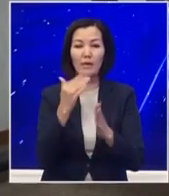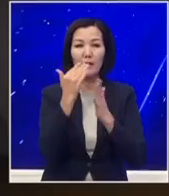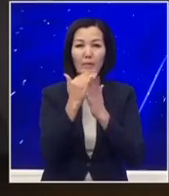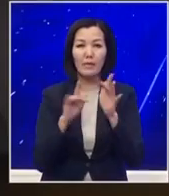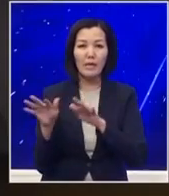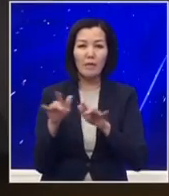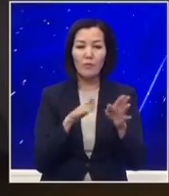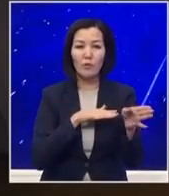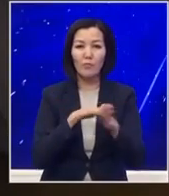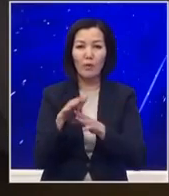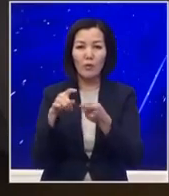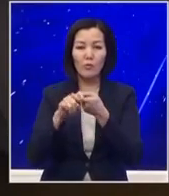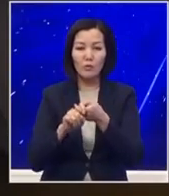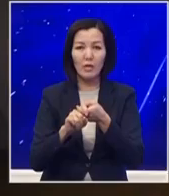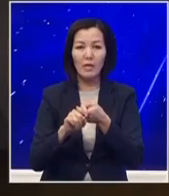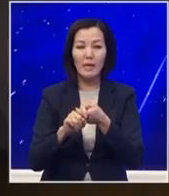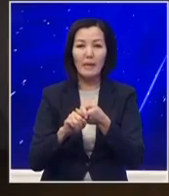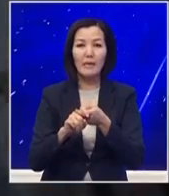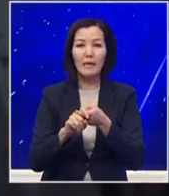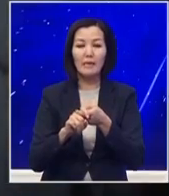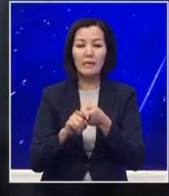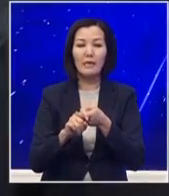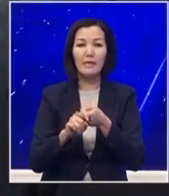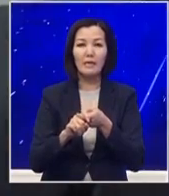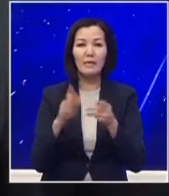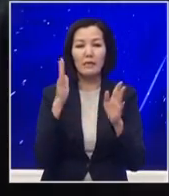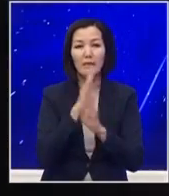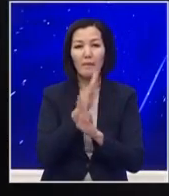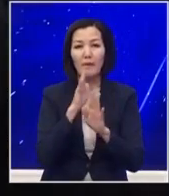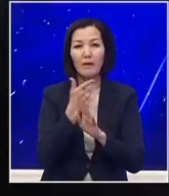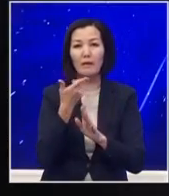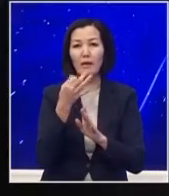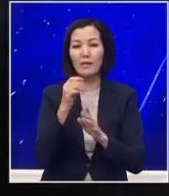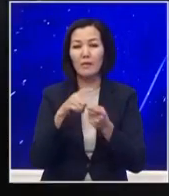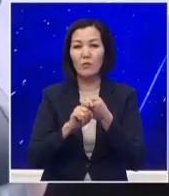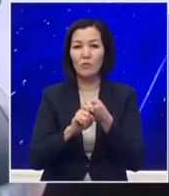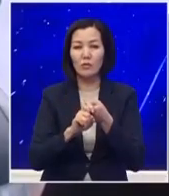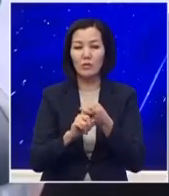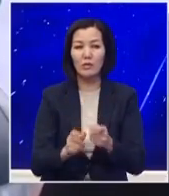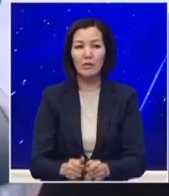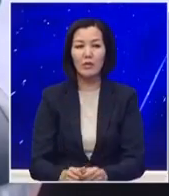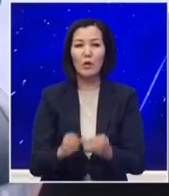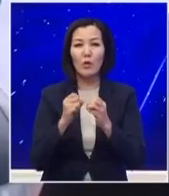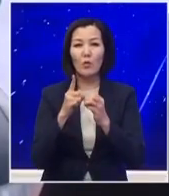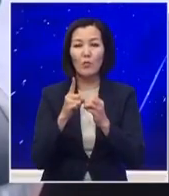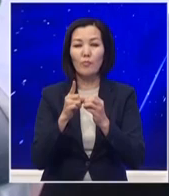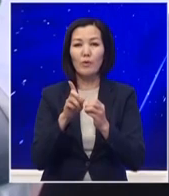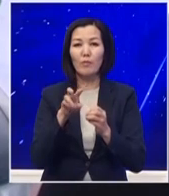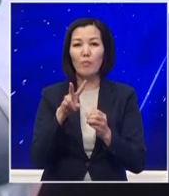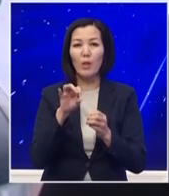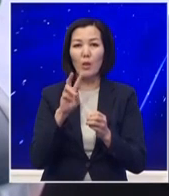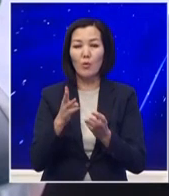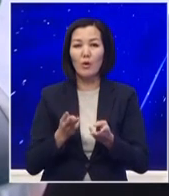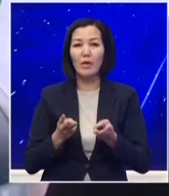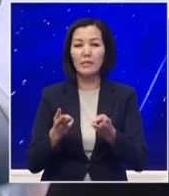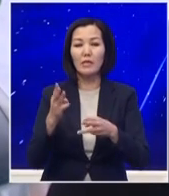көмегімен жүзеге асады. Толық автоматтандырылған табиғи газбен жұмыс істейді. 11 блочный модуль қазандықты